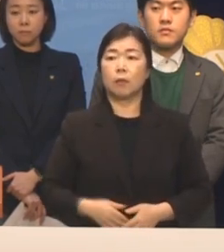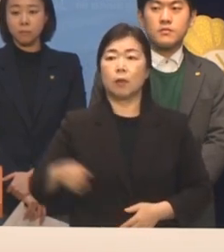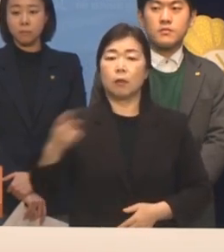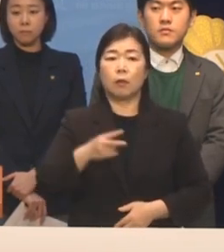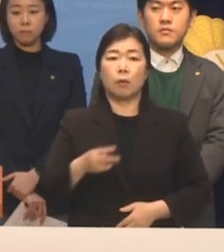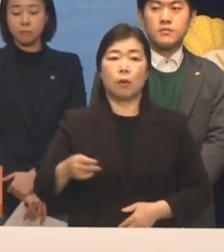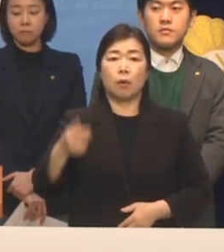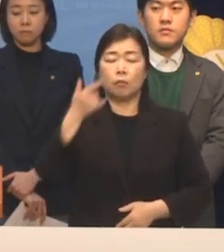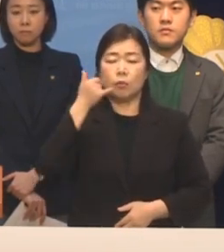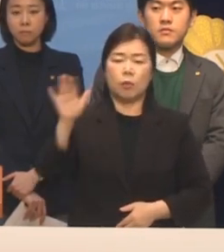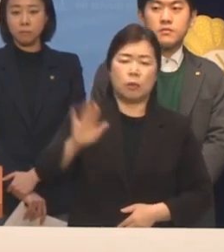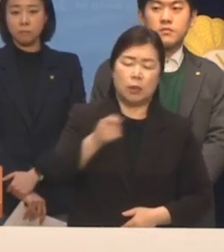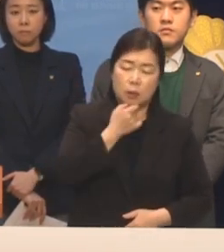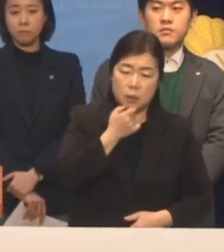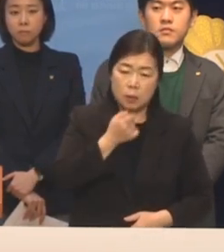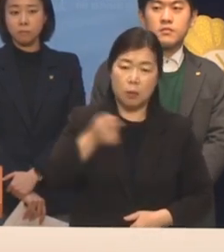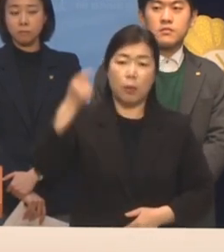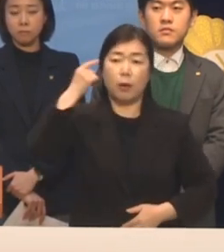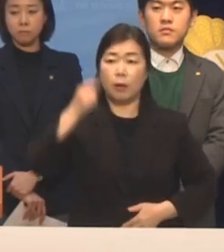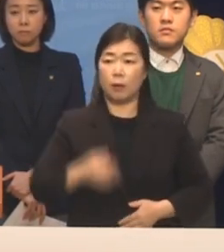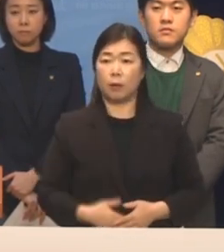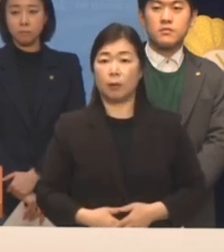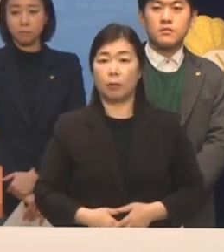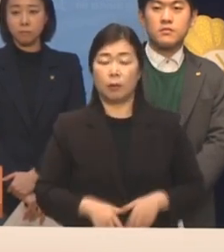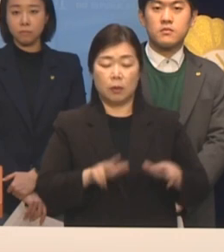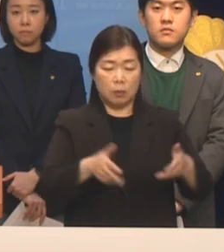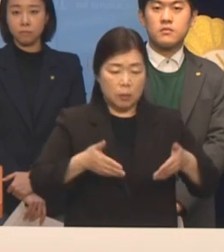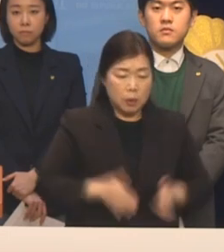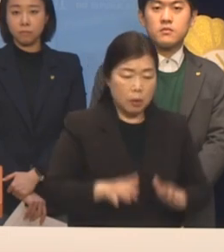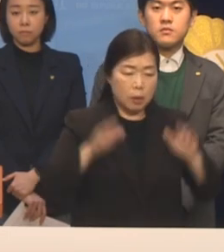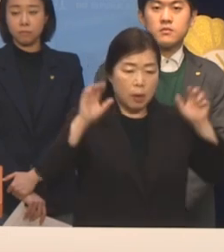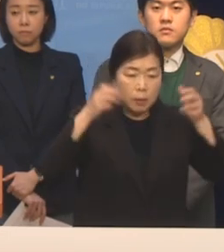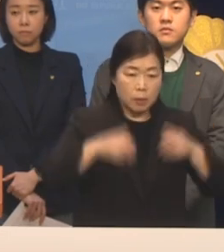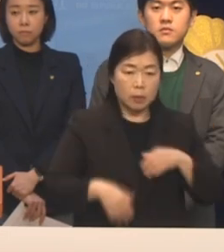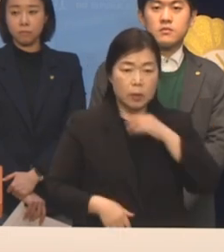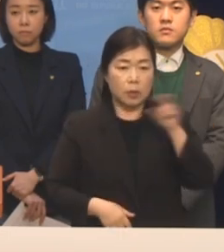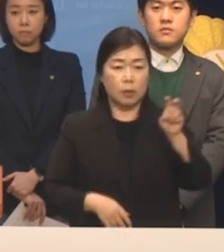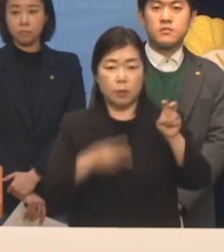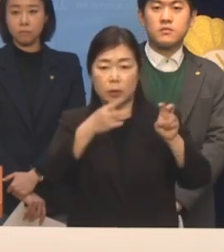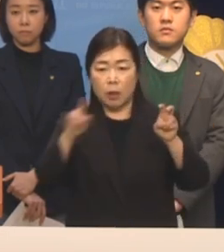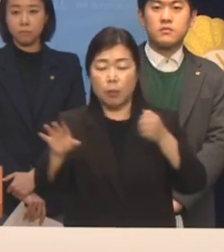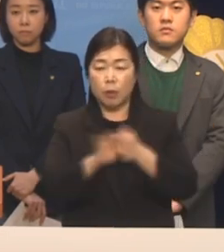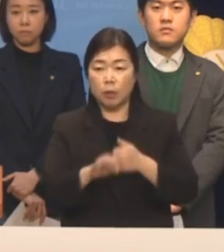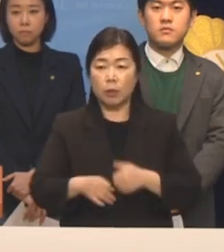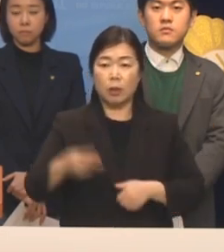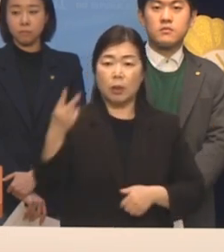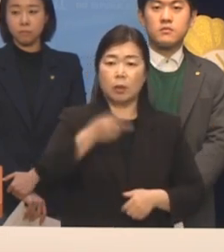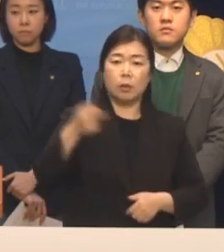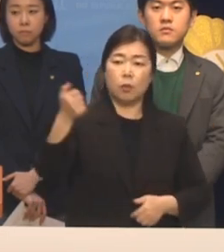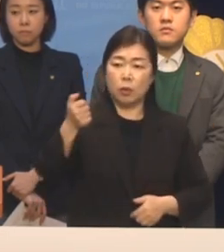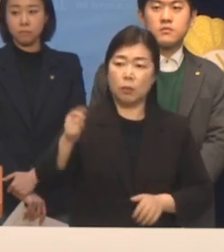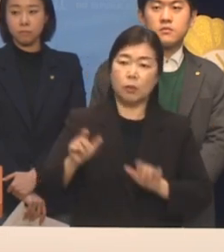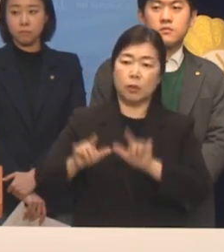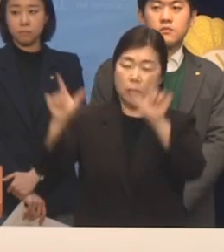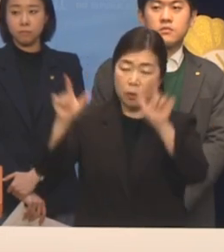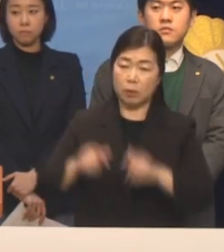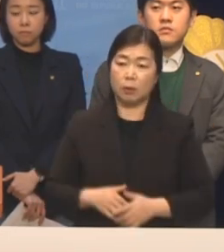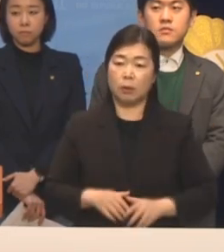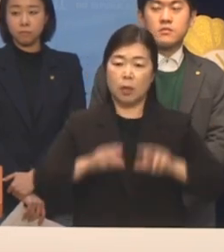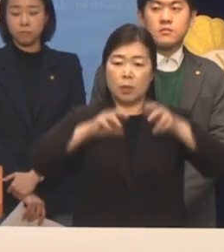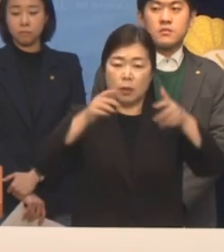두려워하는지, 지금 태어나는 아이들이 20대가 되는 2050년경 3도 가까이 온도 상승한 지구의